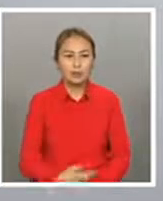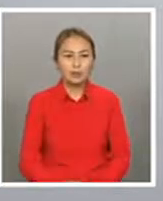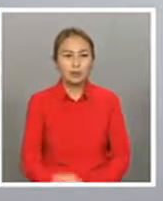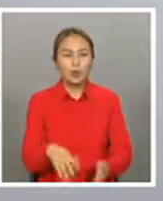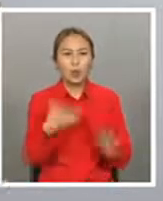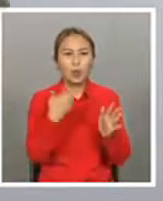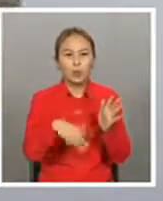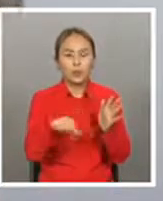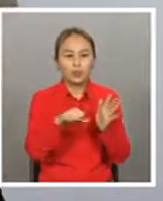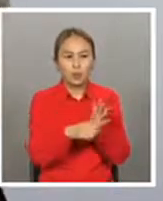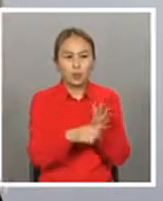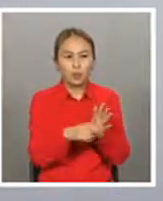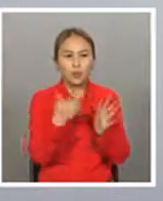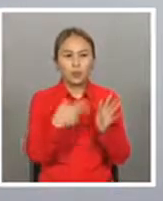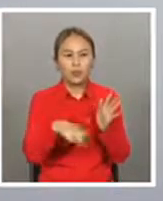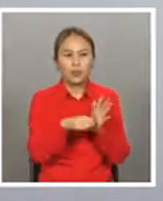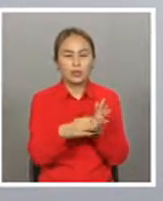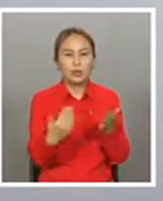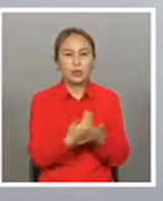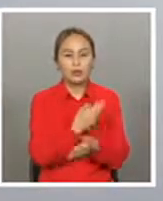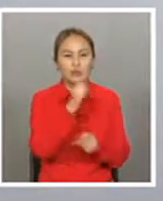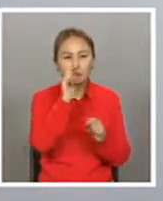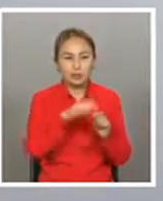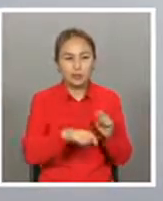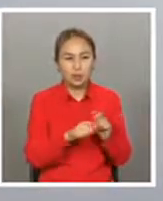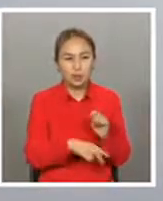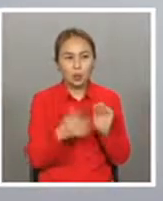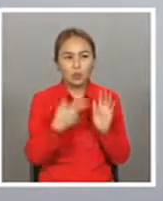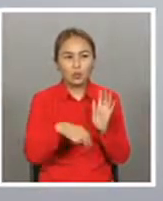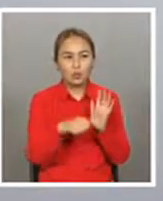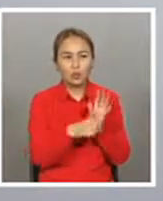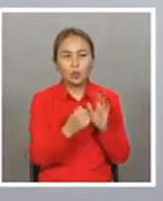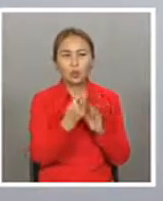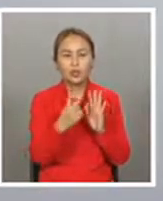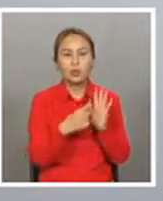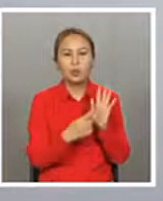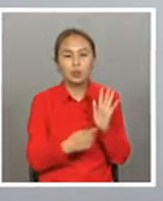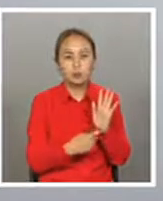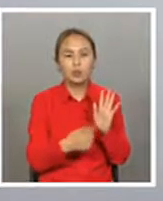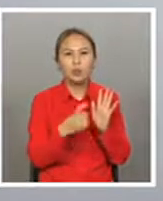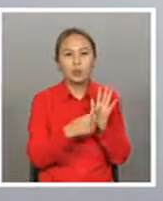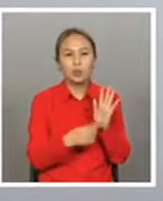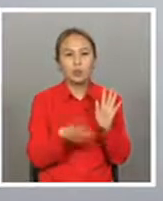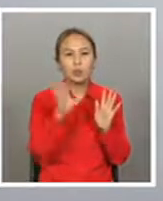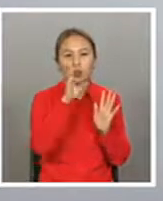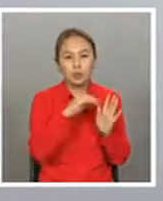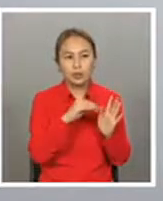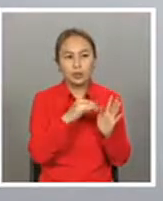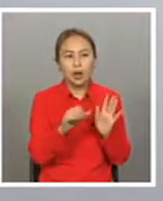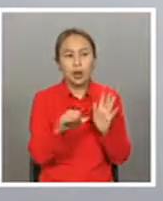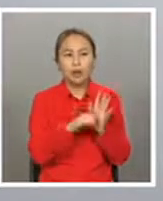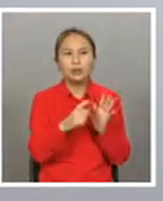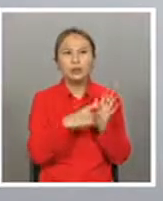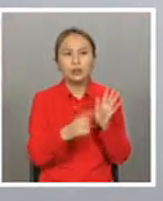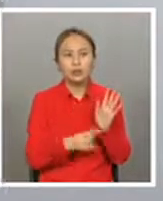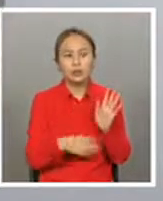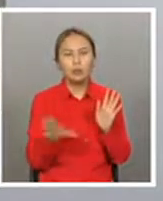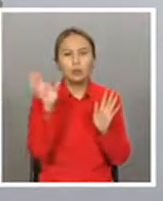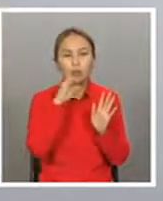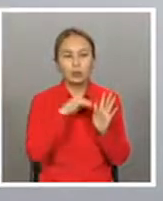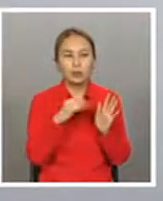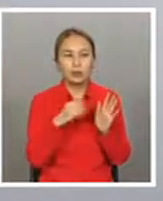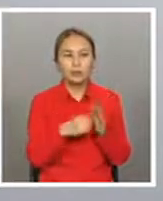36. Тағы тексерейік. 36 12-ге бөліне ме? Бөлінеді. 6-ға бөліне ме?